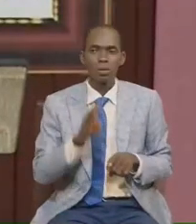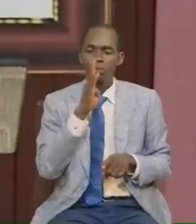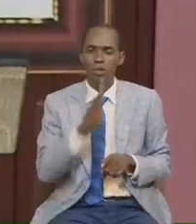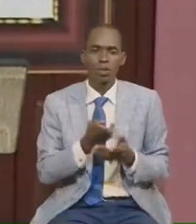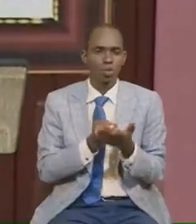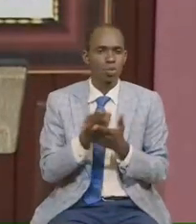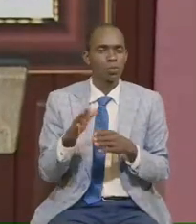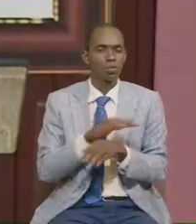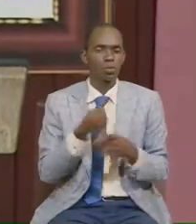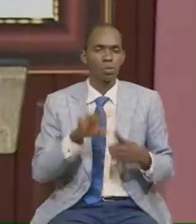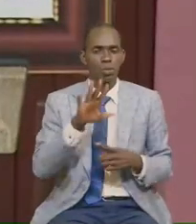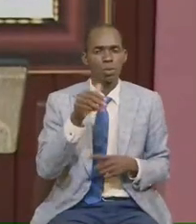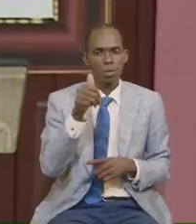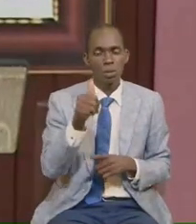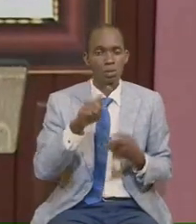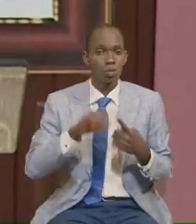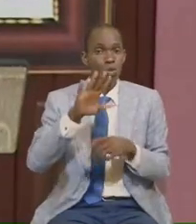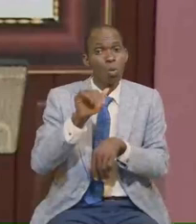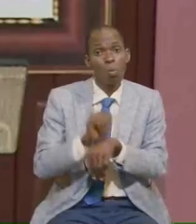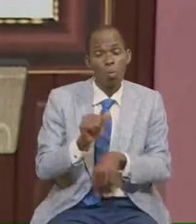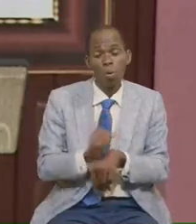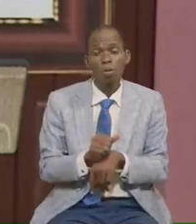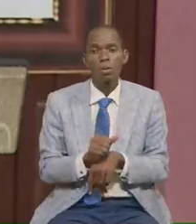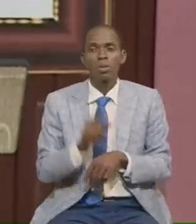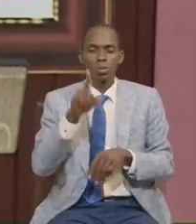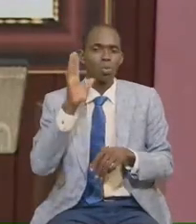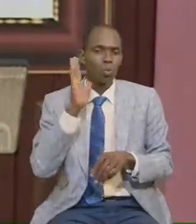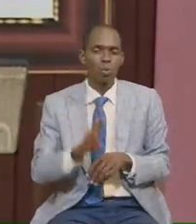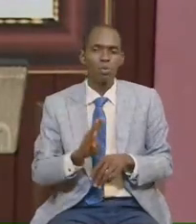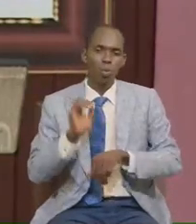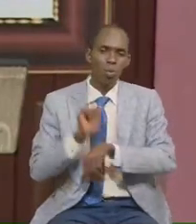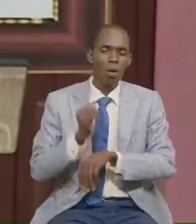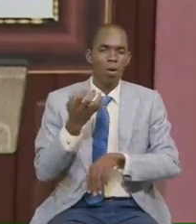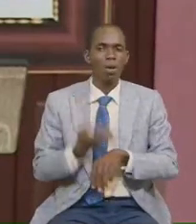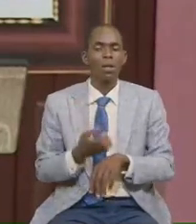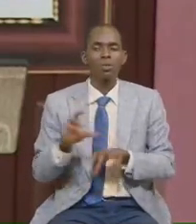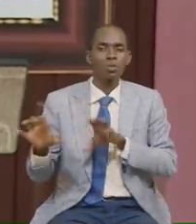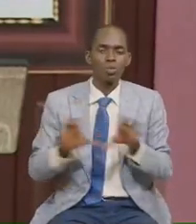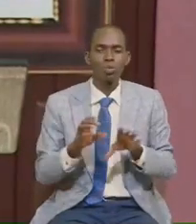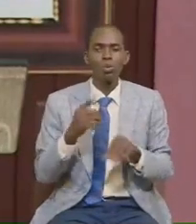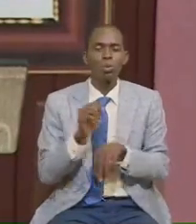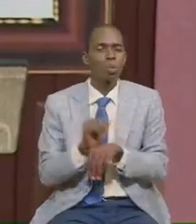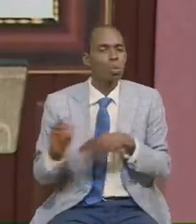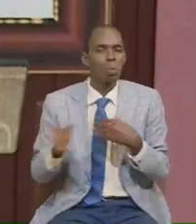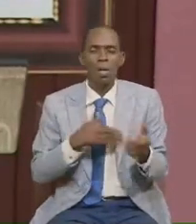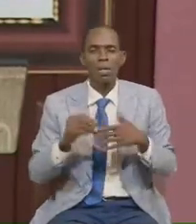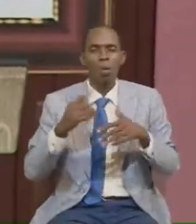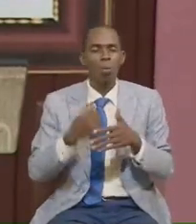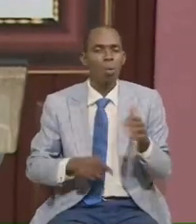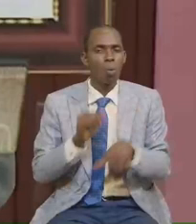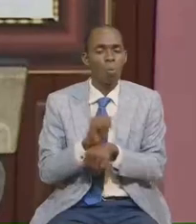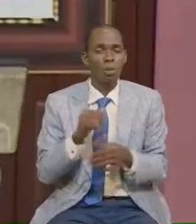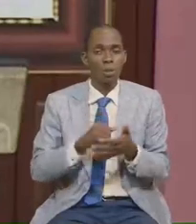être diligent dans ce travail. Tu dois être le premier à faire le travail. Peu importe le travail. Tu dois exceller dans ce